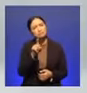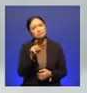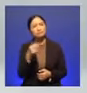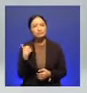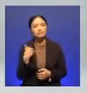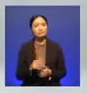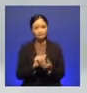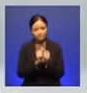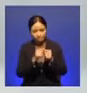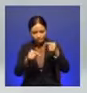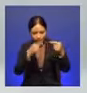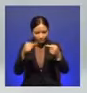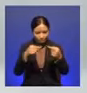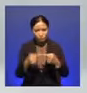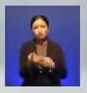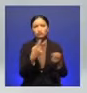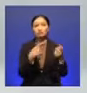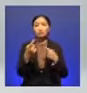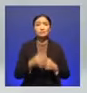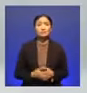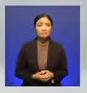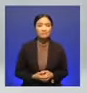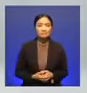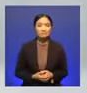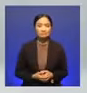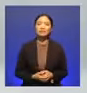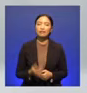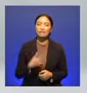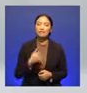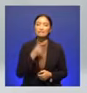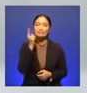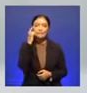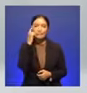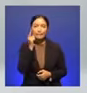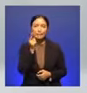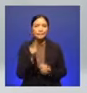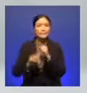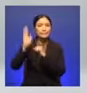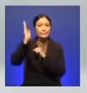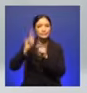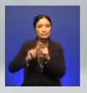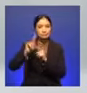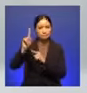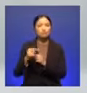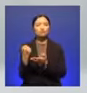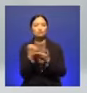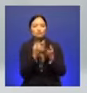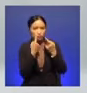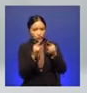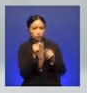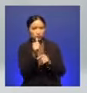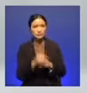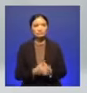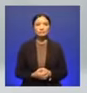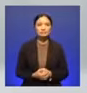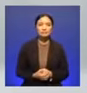านมาทางแชทค่ะมีหลายคำถามนะคะแต่คำถามที่เราคิดว่าท่านวิทยากรท่านแรกน่าจะช่วยตอบเรา